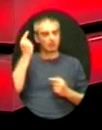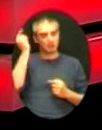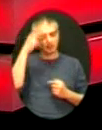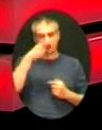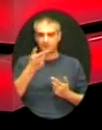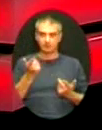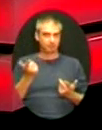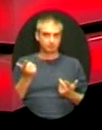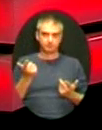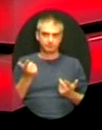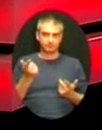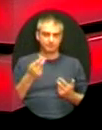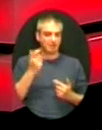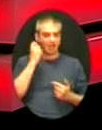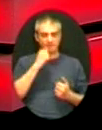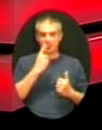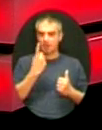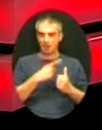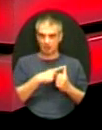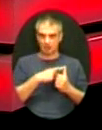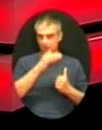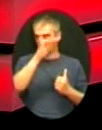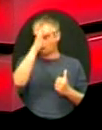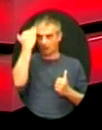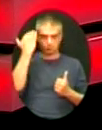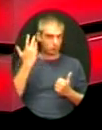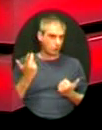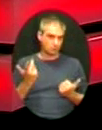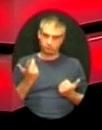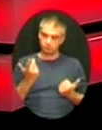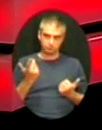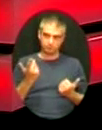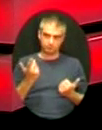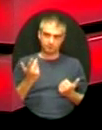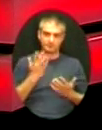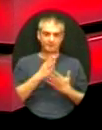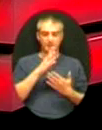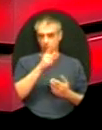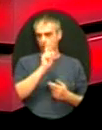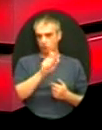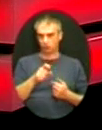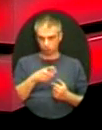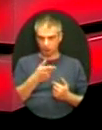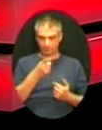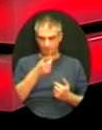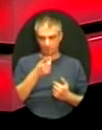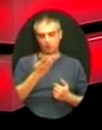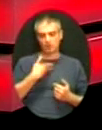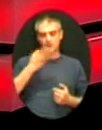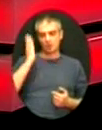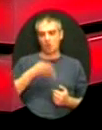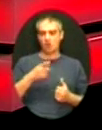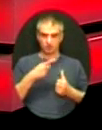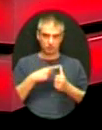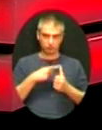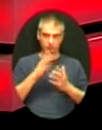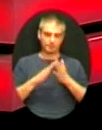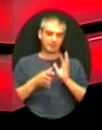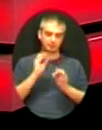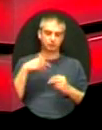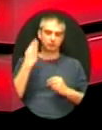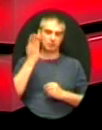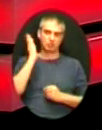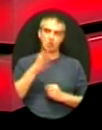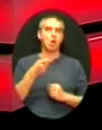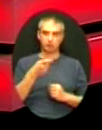המסקנה הזאת? כלומר, עבירה אחת היא עבירה חמורה, ובה הוא הורשע, ועליה הוא יענש ככל הנראה. כלומר, בית המשפט ייתן את